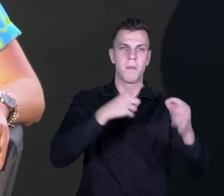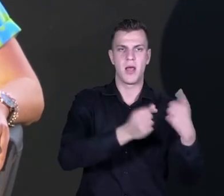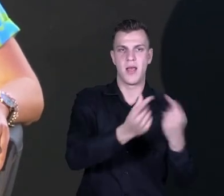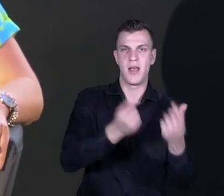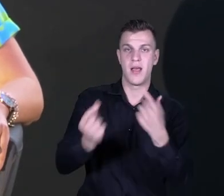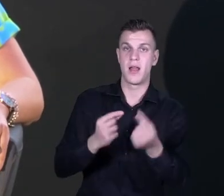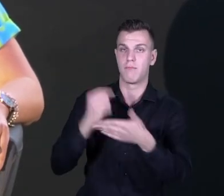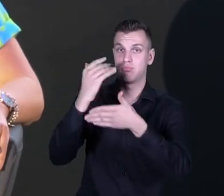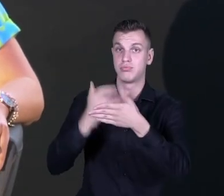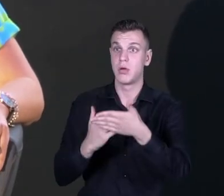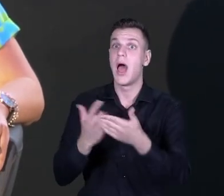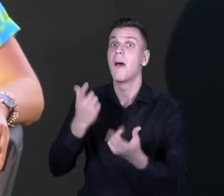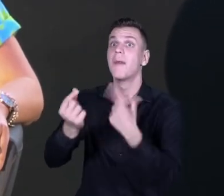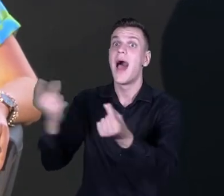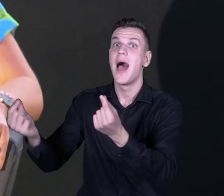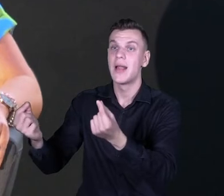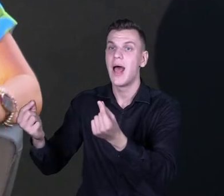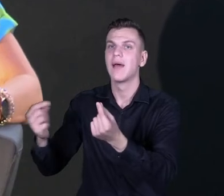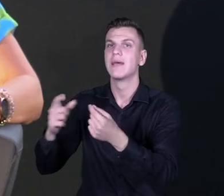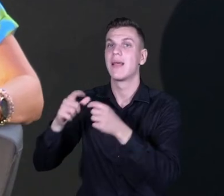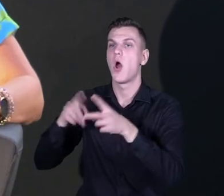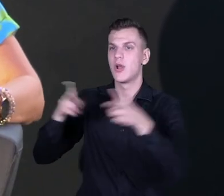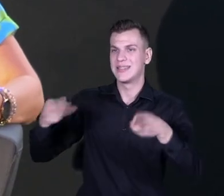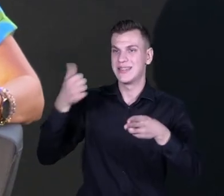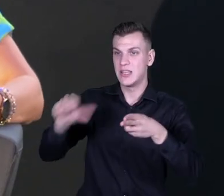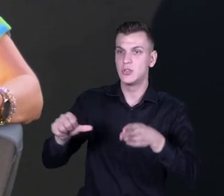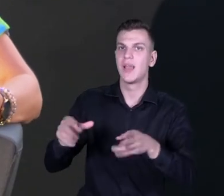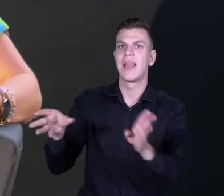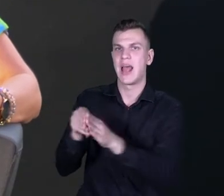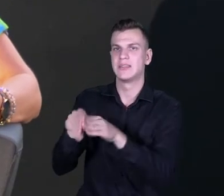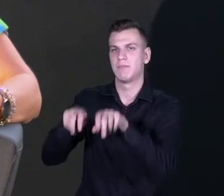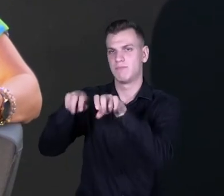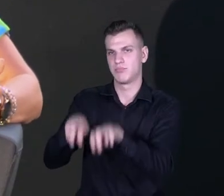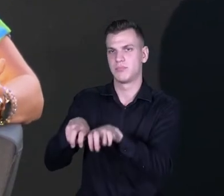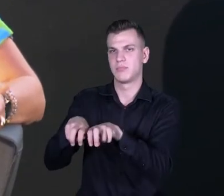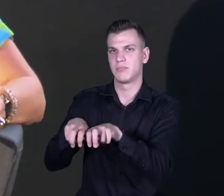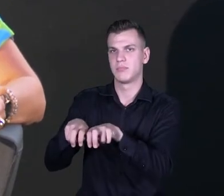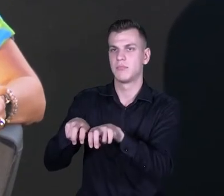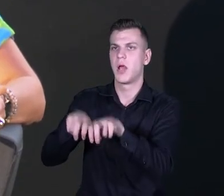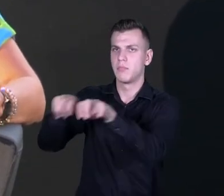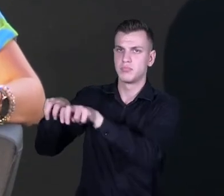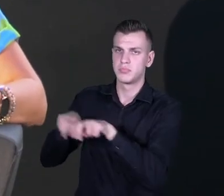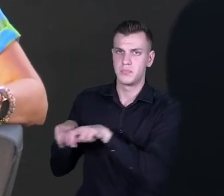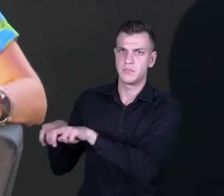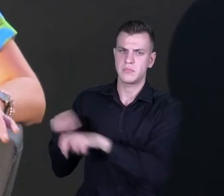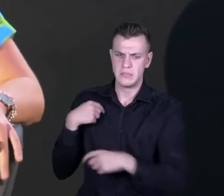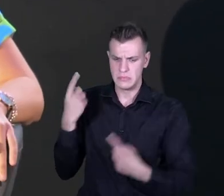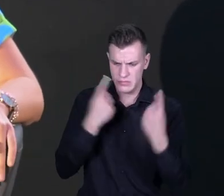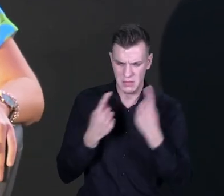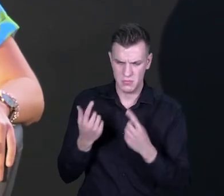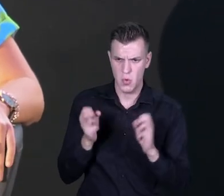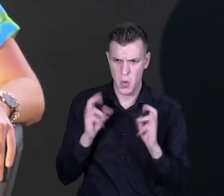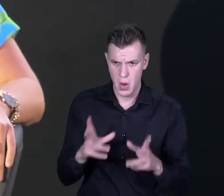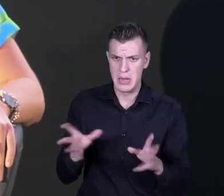uczniowie w tych parach zasiadali. Potem sobie pomyślałam, no tak, samo posadzenie uczniów to jeszcze nie jest żadna współpraca, to jest dopiero jakiś